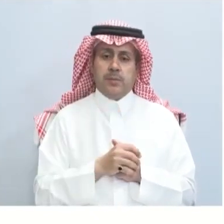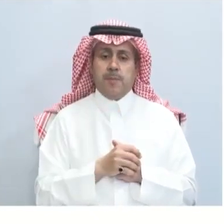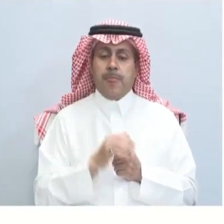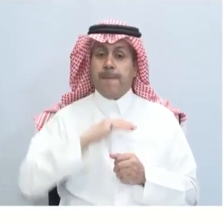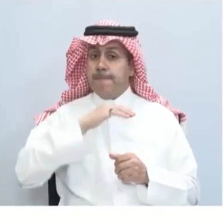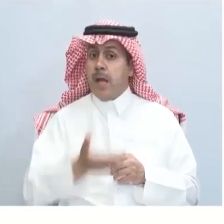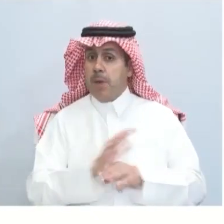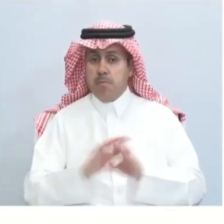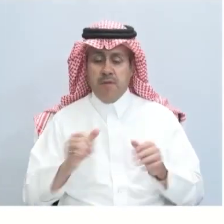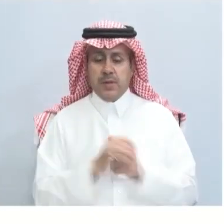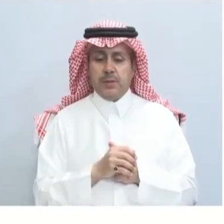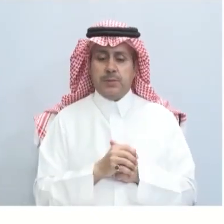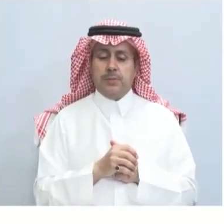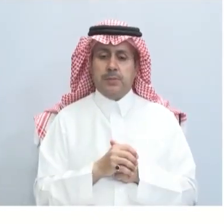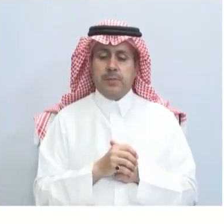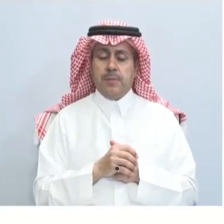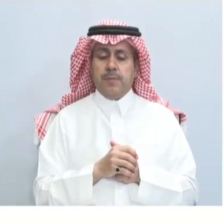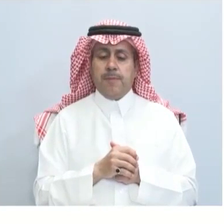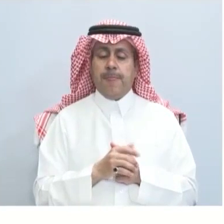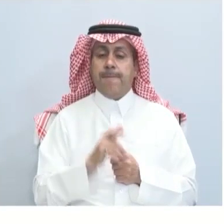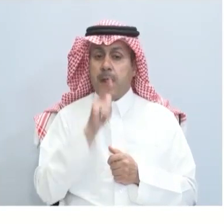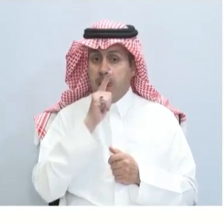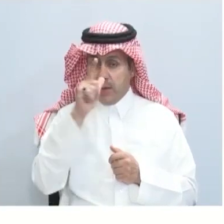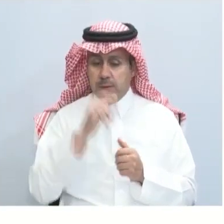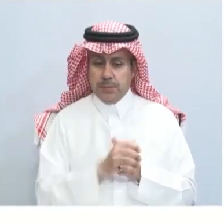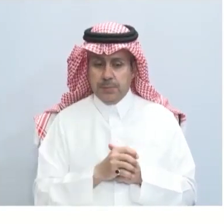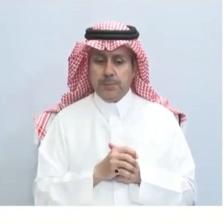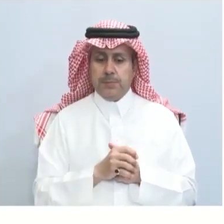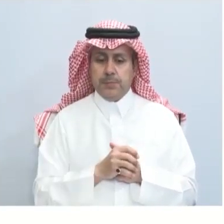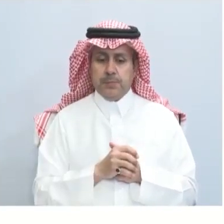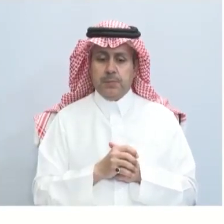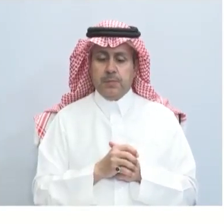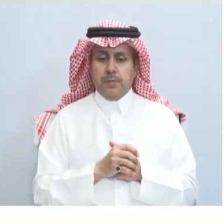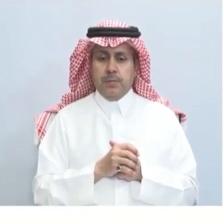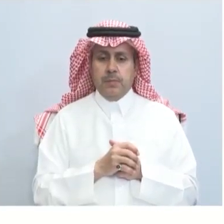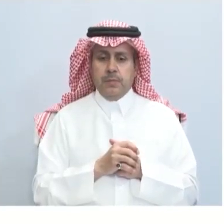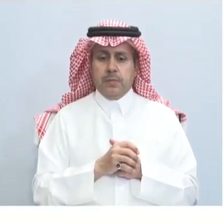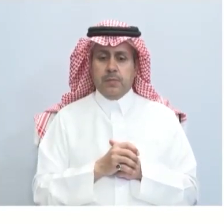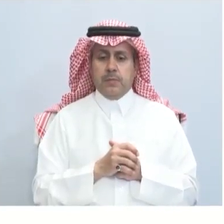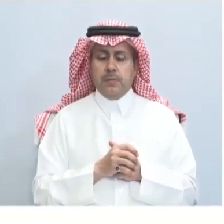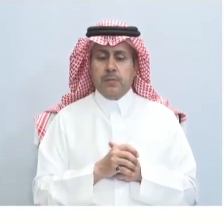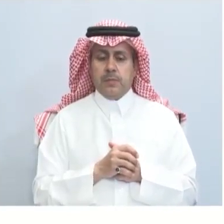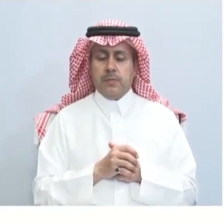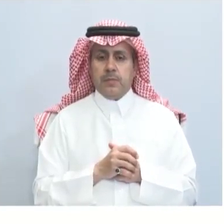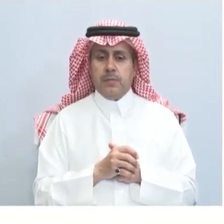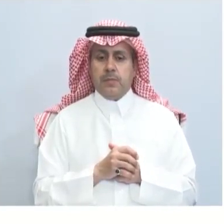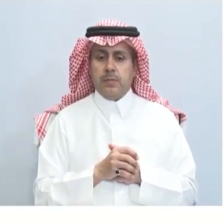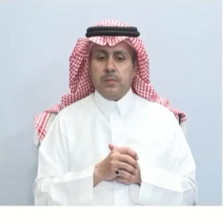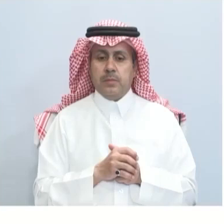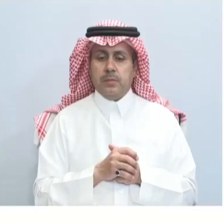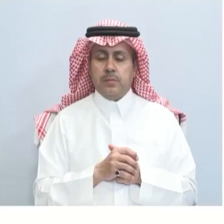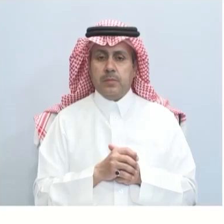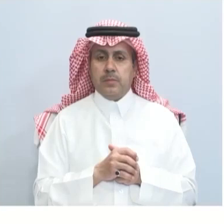حاملا كما في قوله تعالى والذين توفون منكم ويذرون ازواجا يتربصن بانفسهن اربعه اشهر